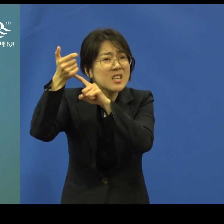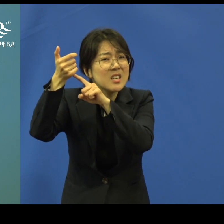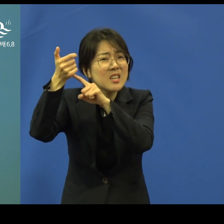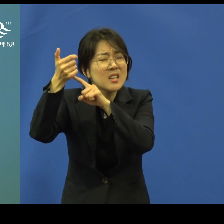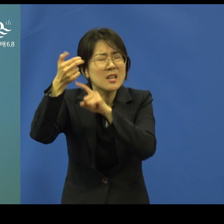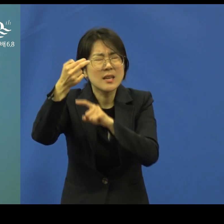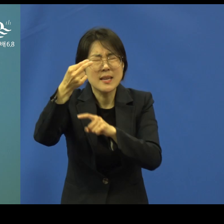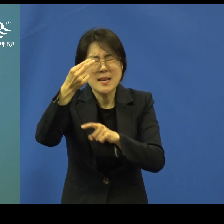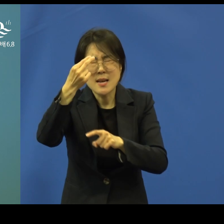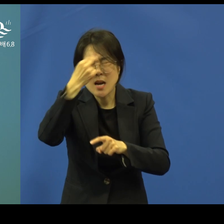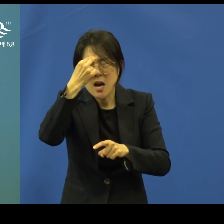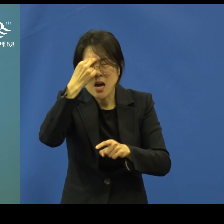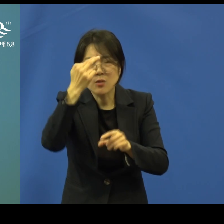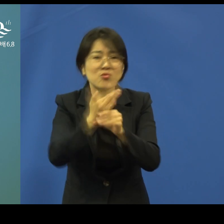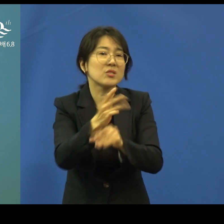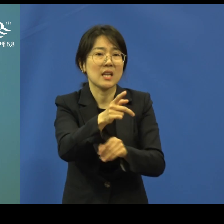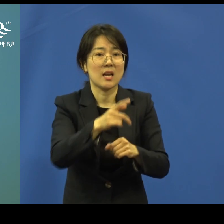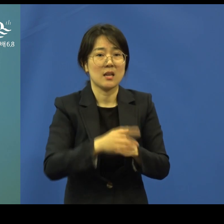있다. 비참하다.